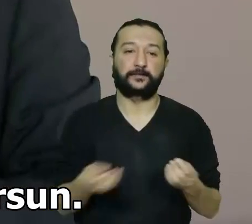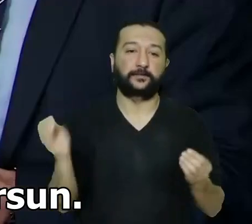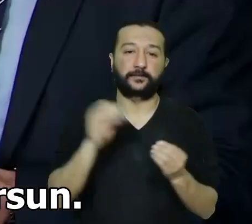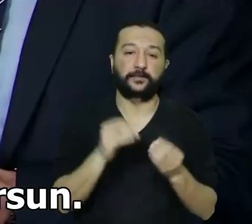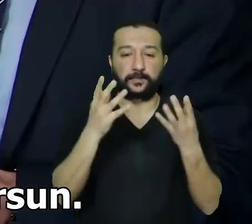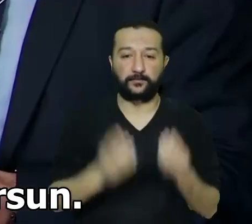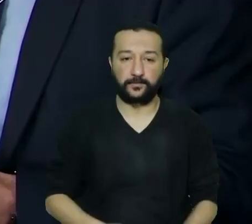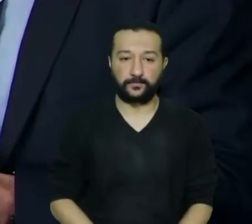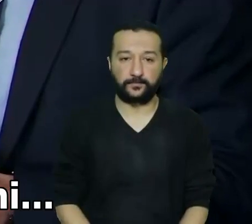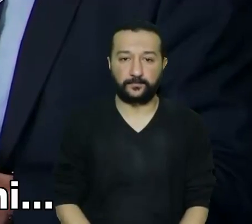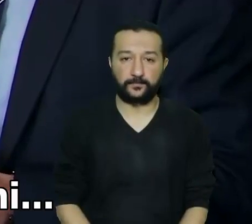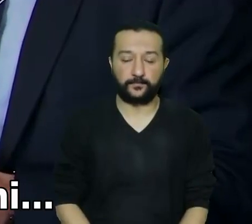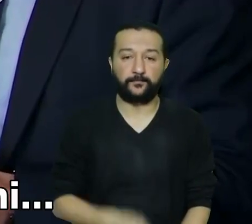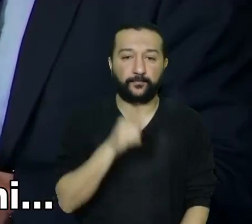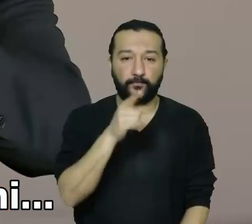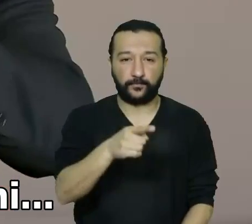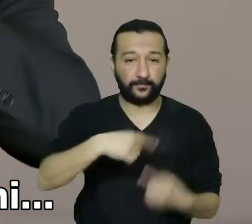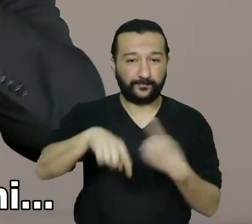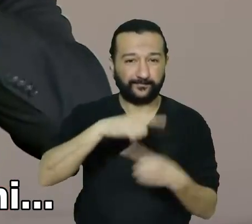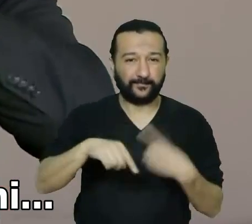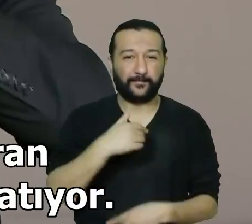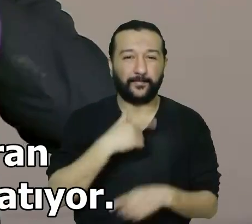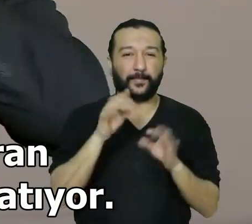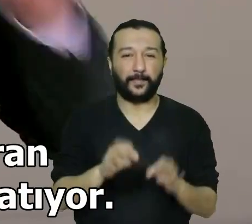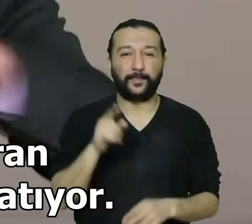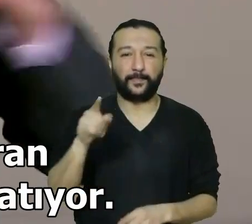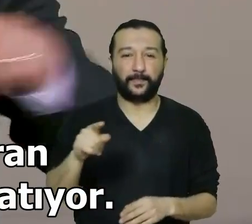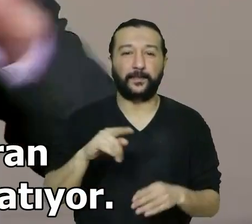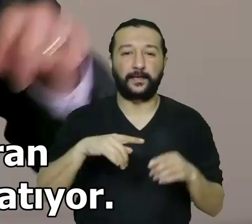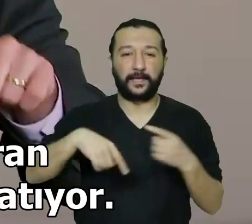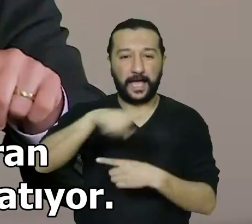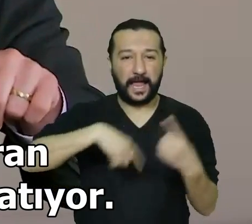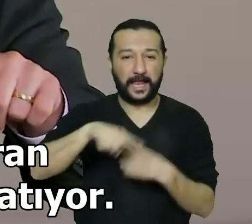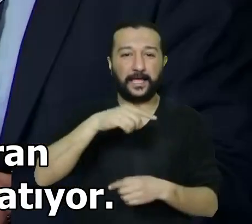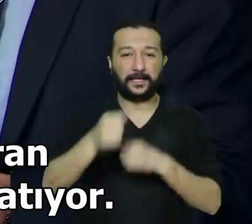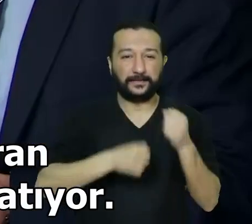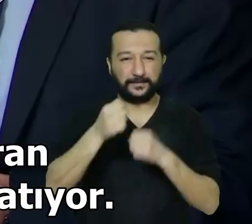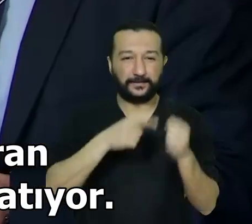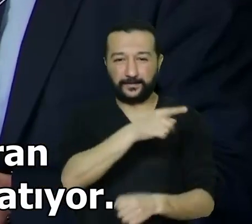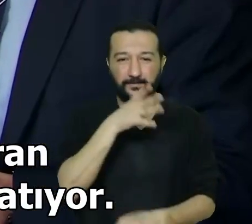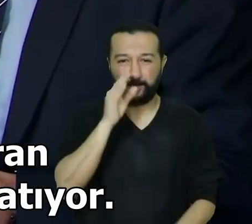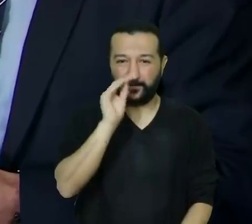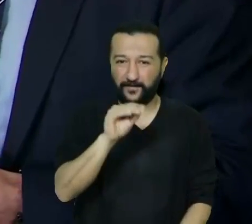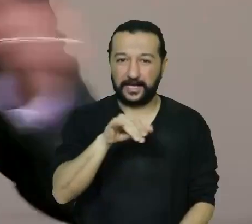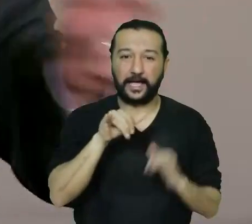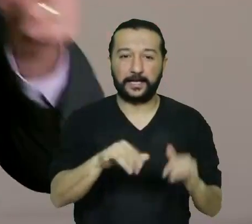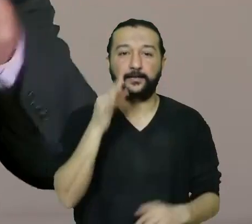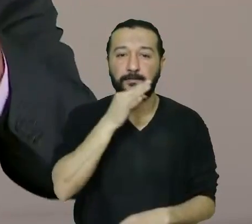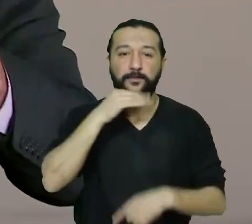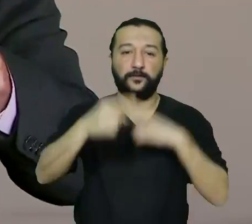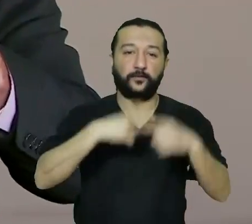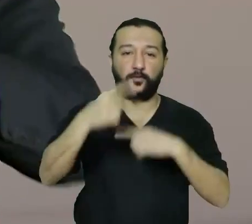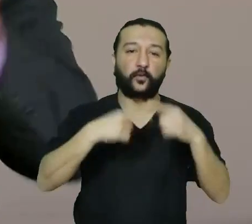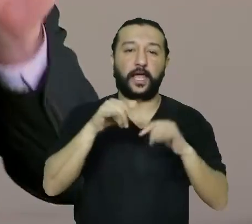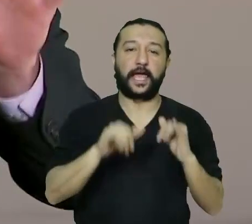çalışmaya başlıyorsun. Ya bu kısır döngü bana bu hani halka içinde koşturup duran hamsterlar var ya, onları hatırlatıyor. Dön dolaş